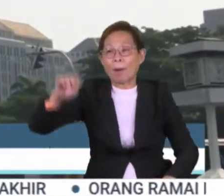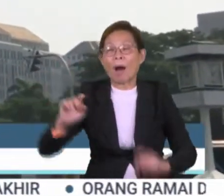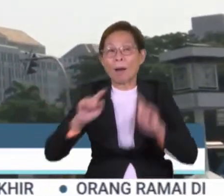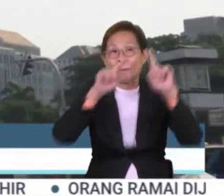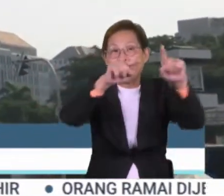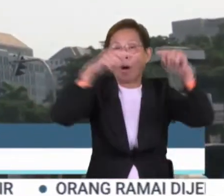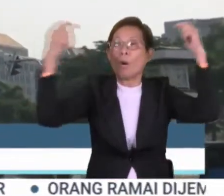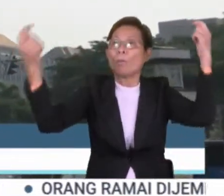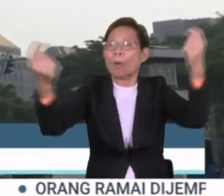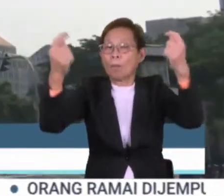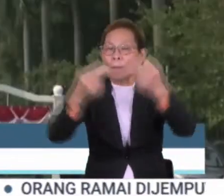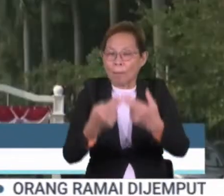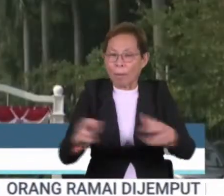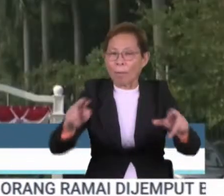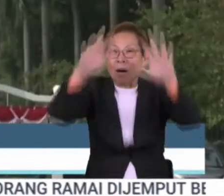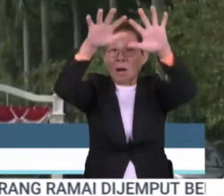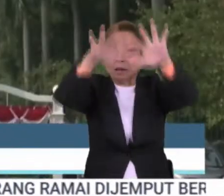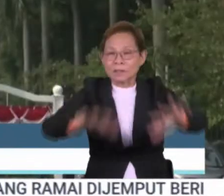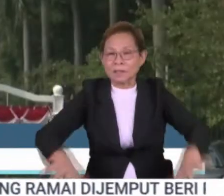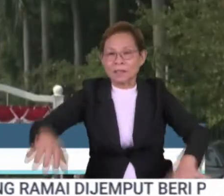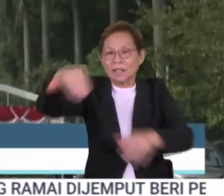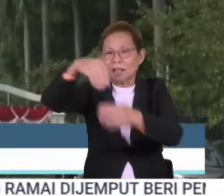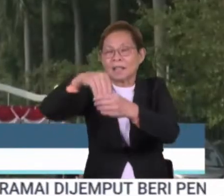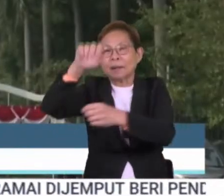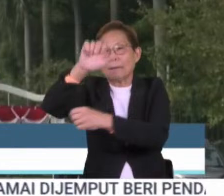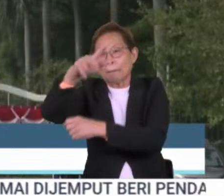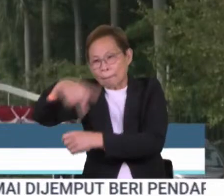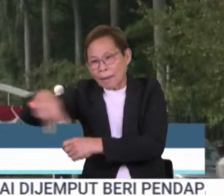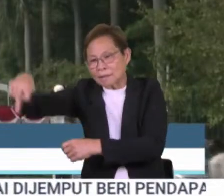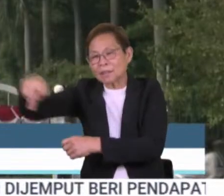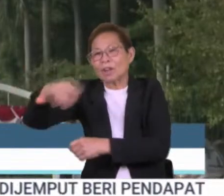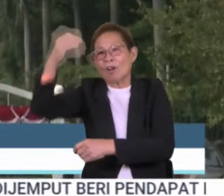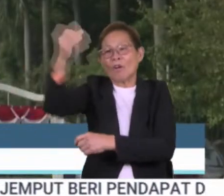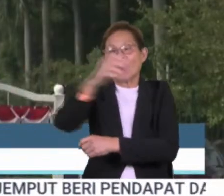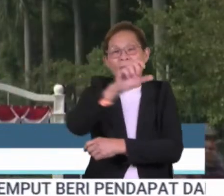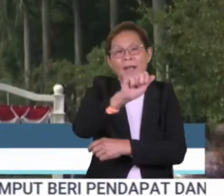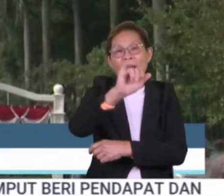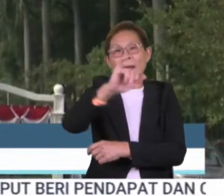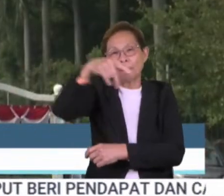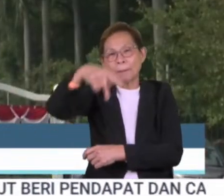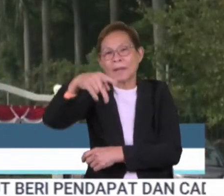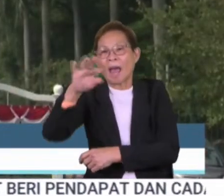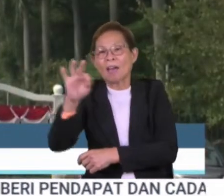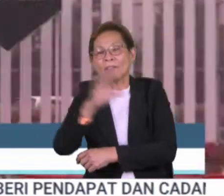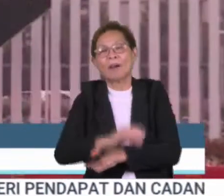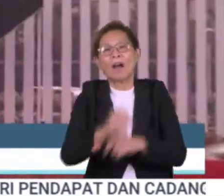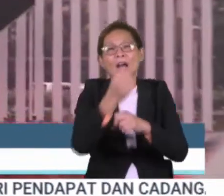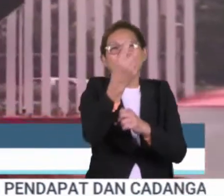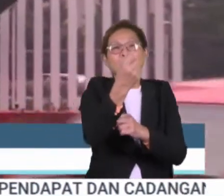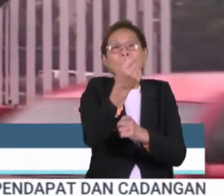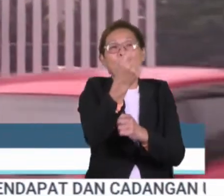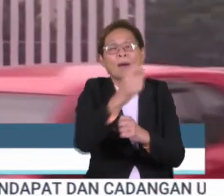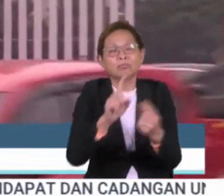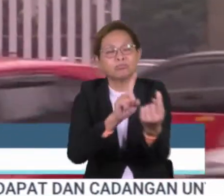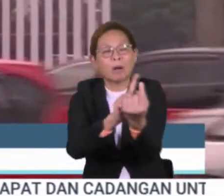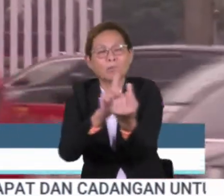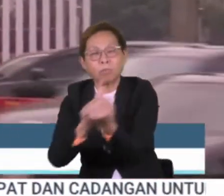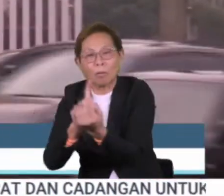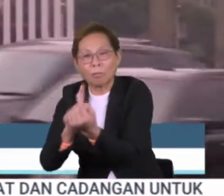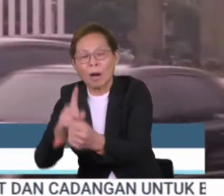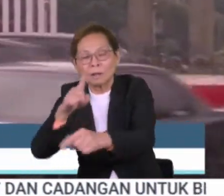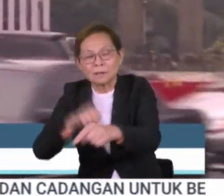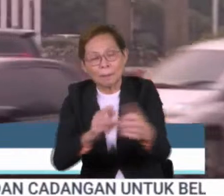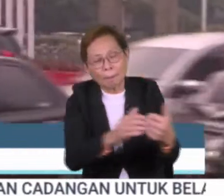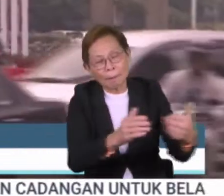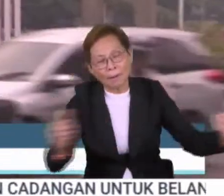menghadiri upacara perasmian ASEAN Indo-Pacific Forum AIPF serta 11 pertemuan dua hala sepanjang sidang